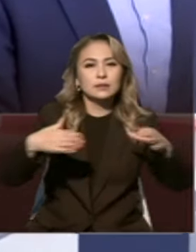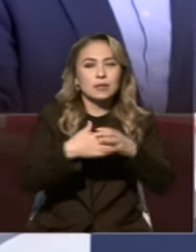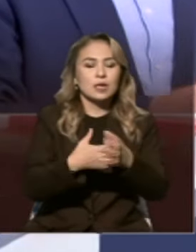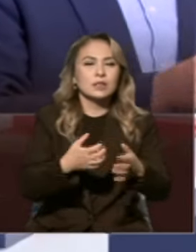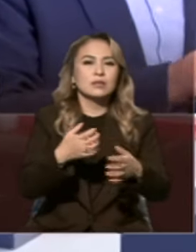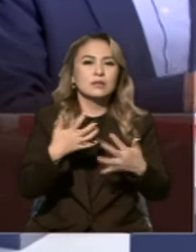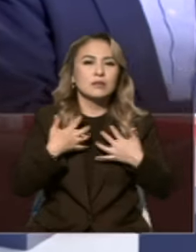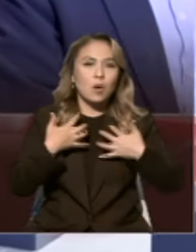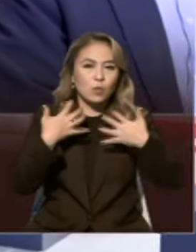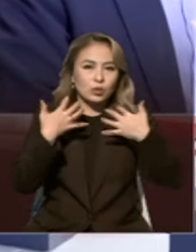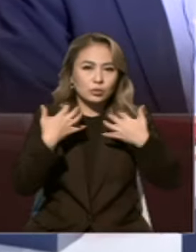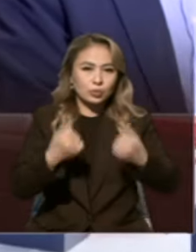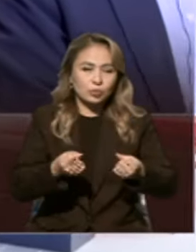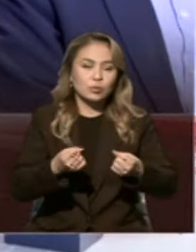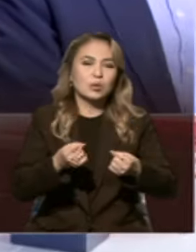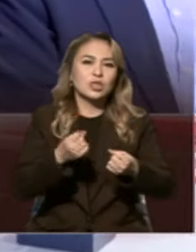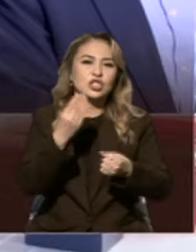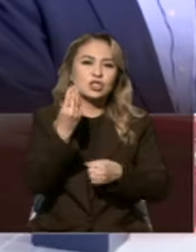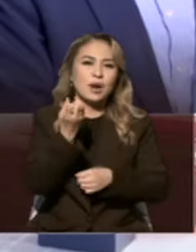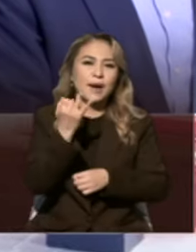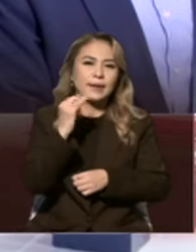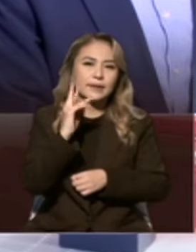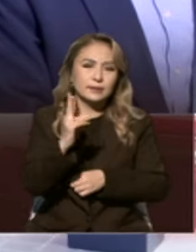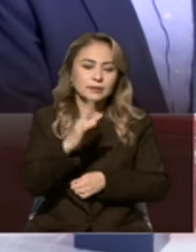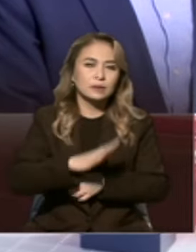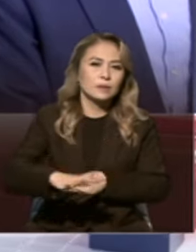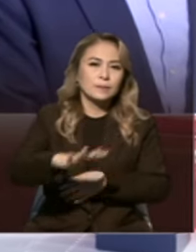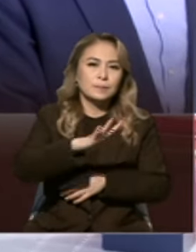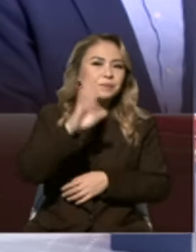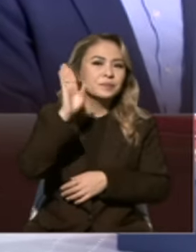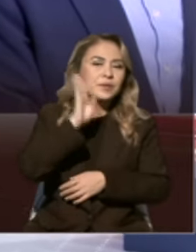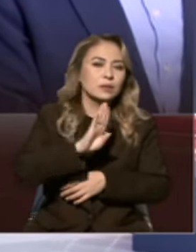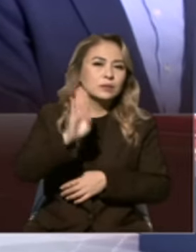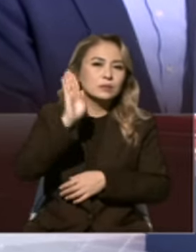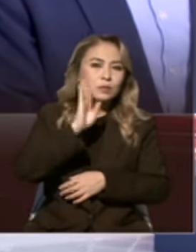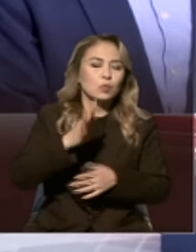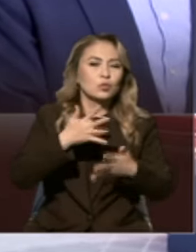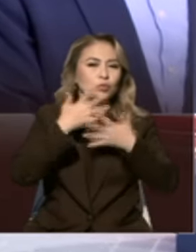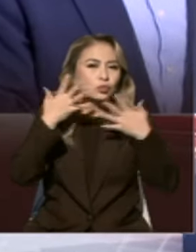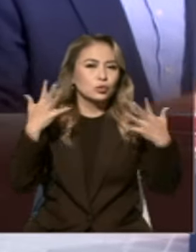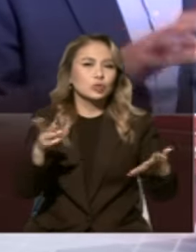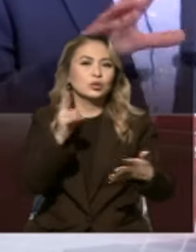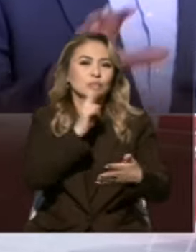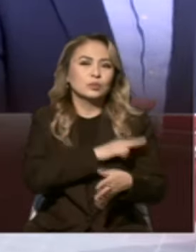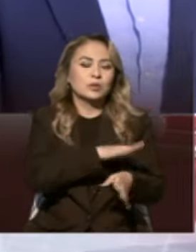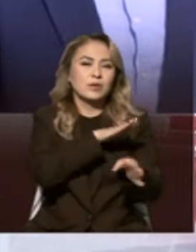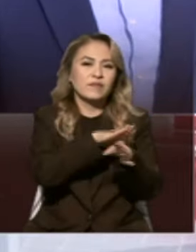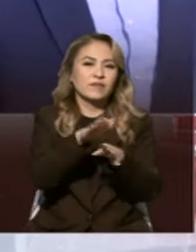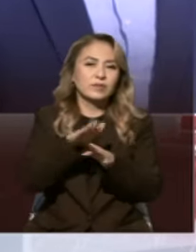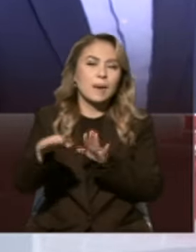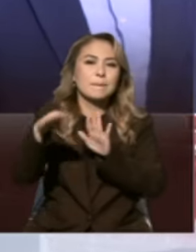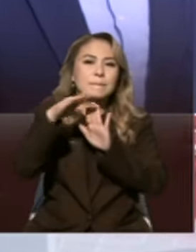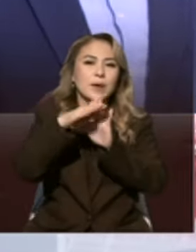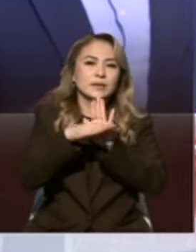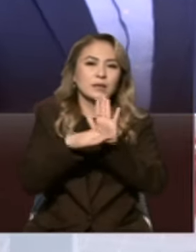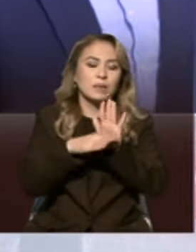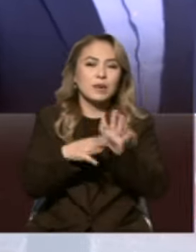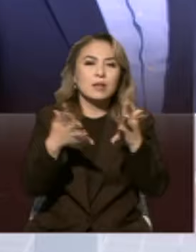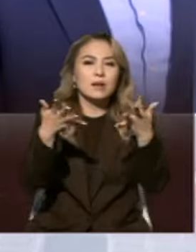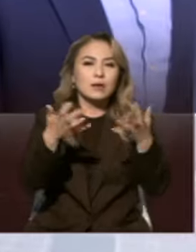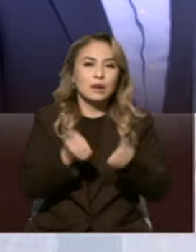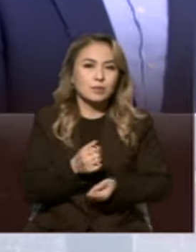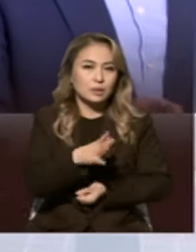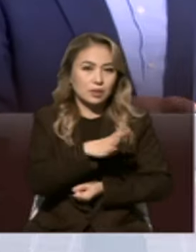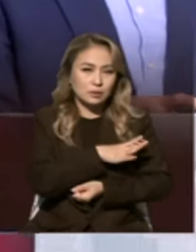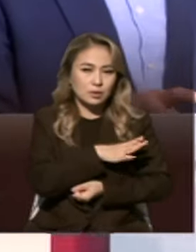сауықтыру жайық өзенін сауықтыру несінде үлкен жұмыстар атқарып бағдарлама қабылданды. Сол